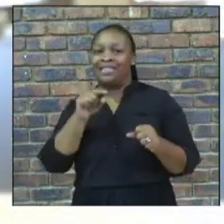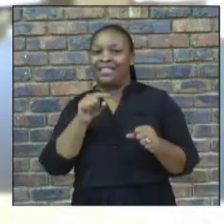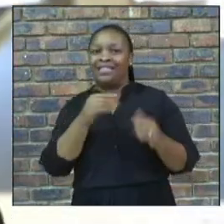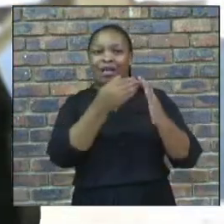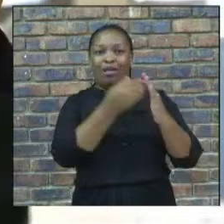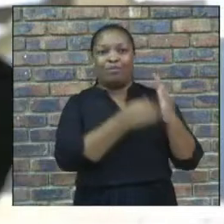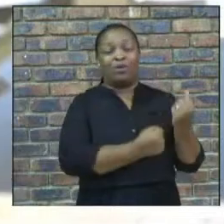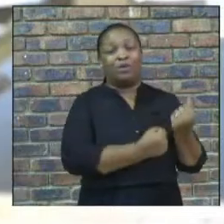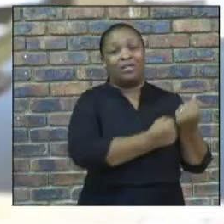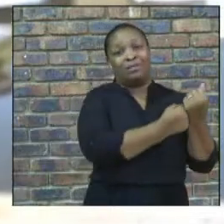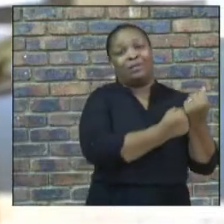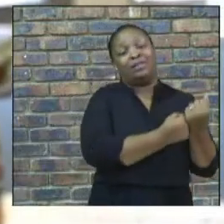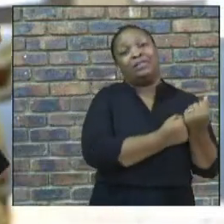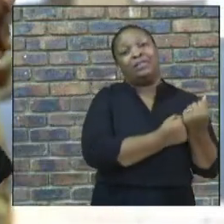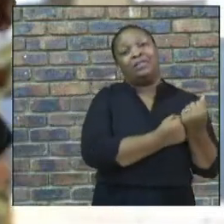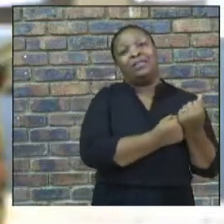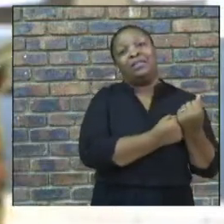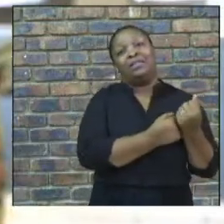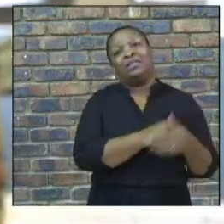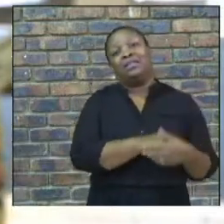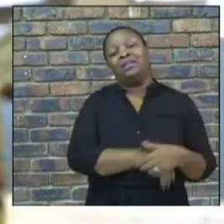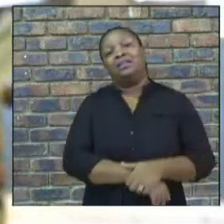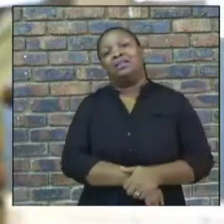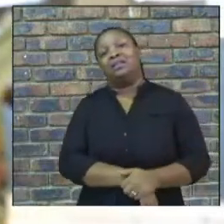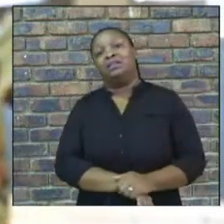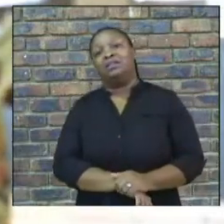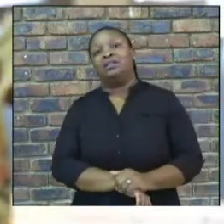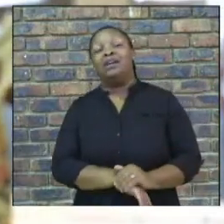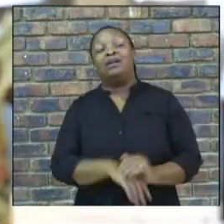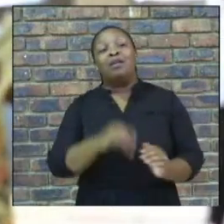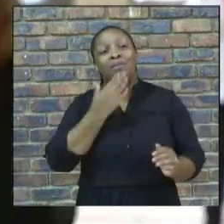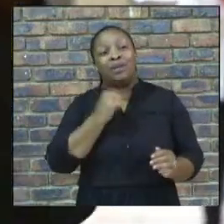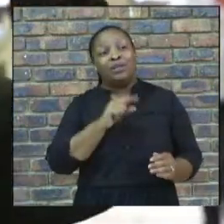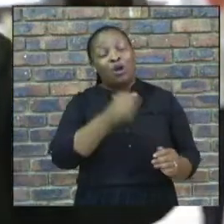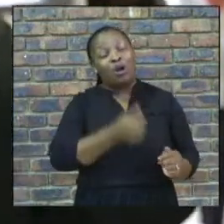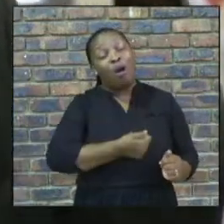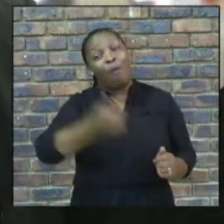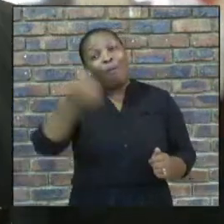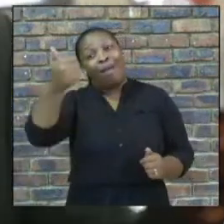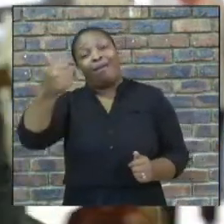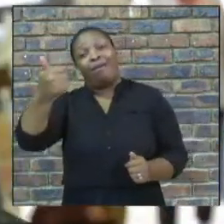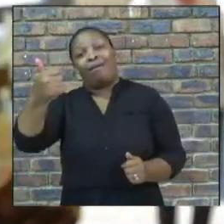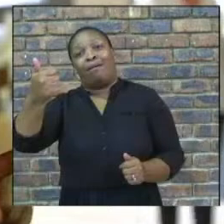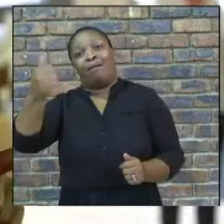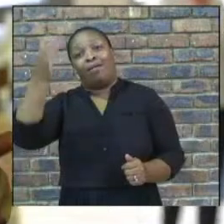nawo nibuyela nawo emva. Nanifika le ku government nithi iye